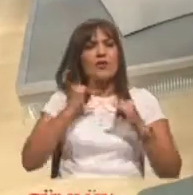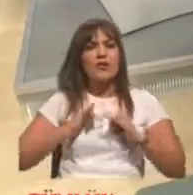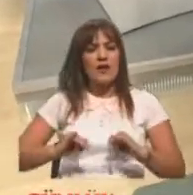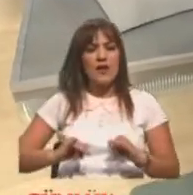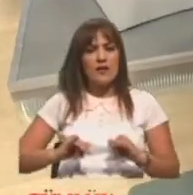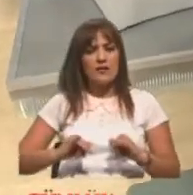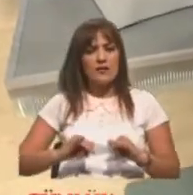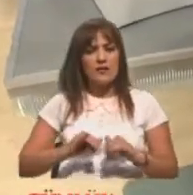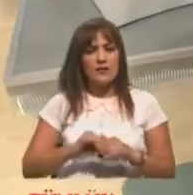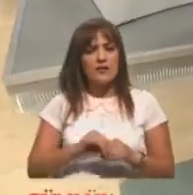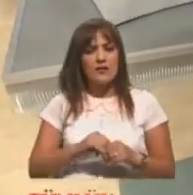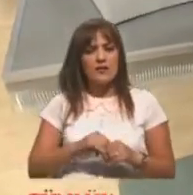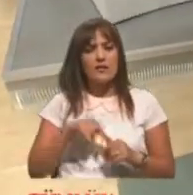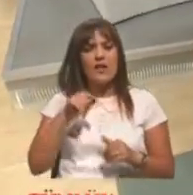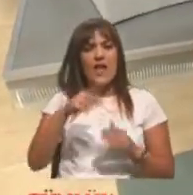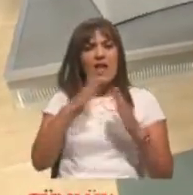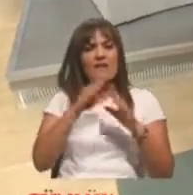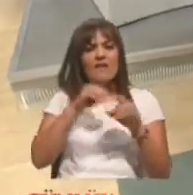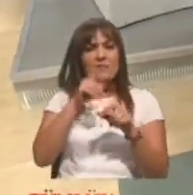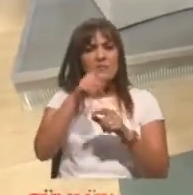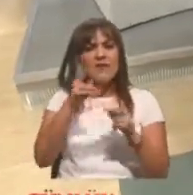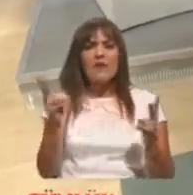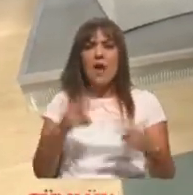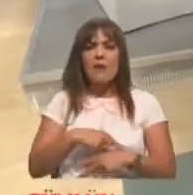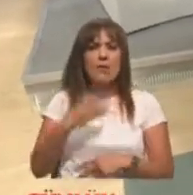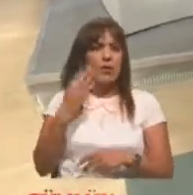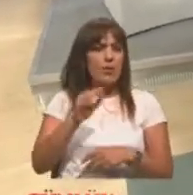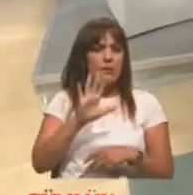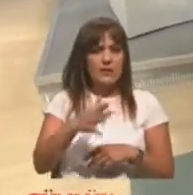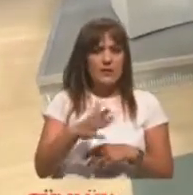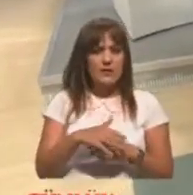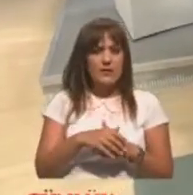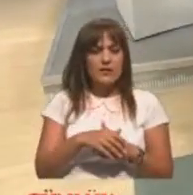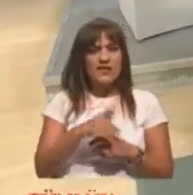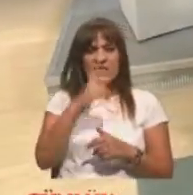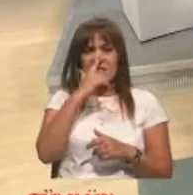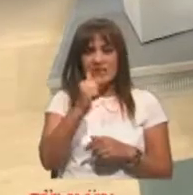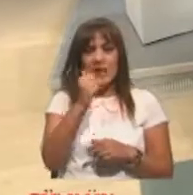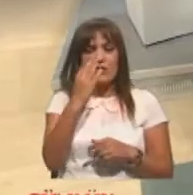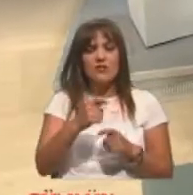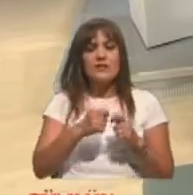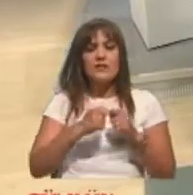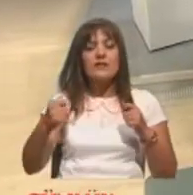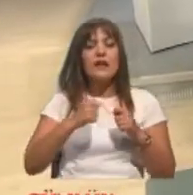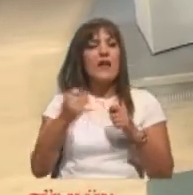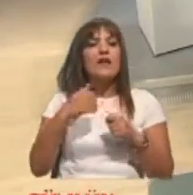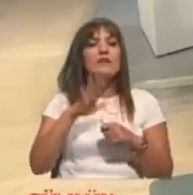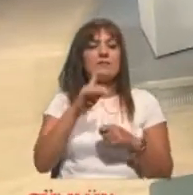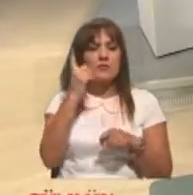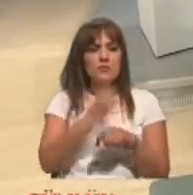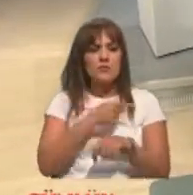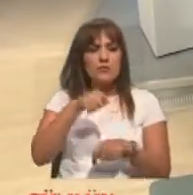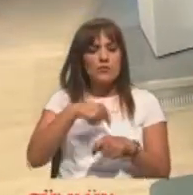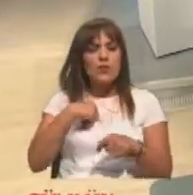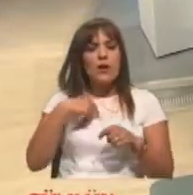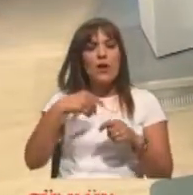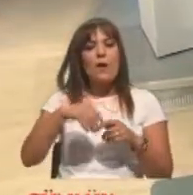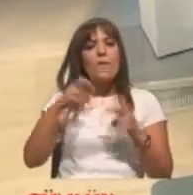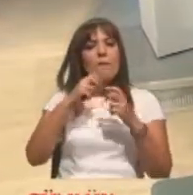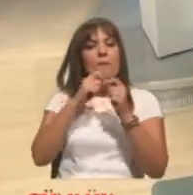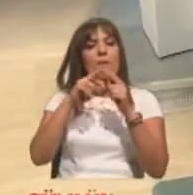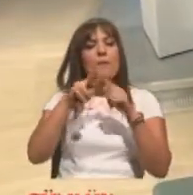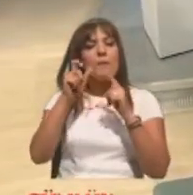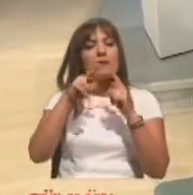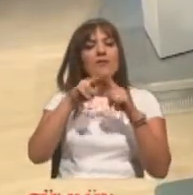rahat böyle evimizde bir kemer olabilir. Sert olacak, esnemeyecek bir şey. Bunu bacaklarımızın